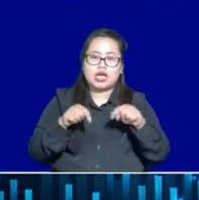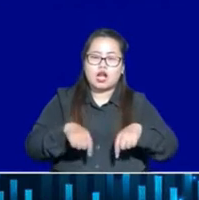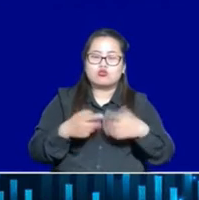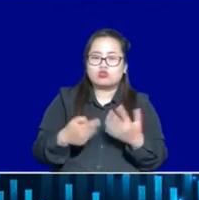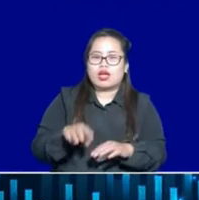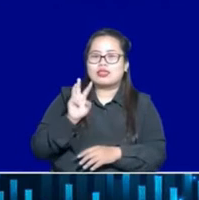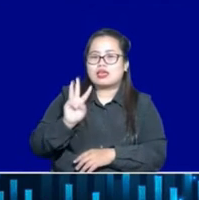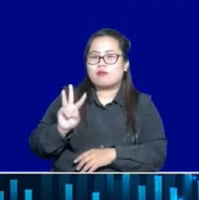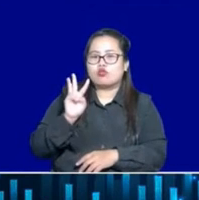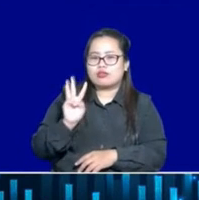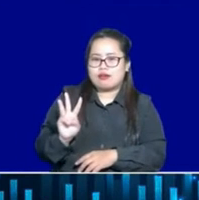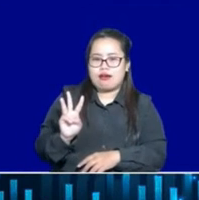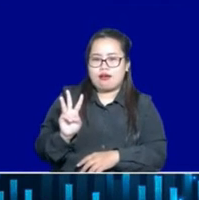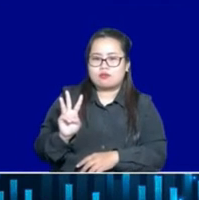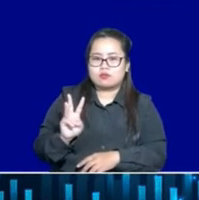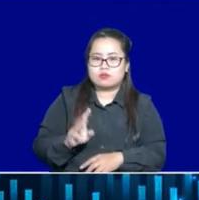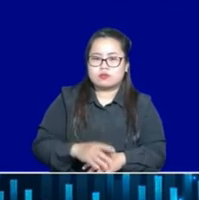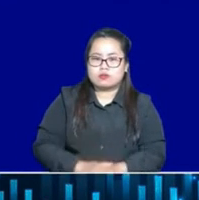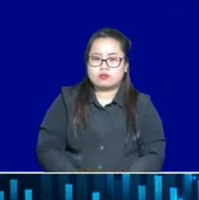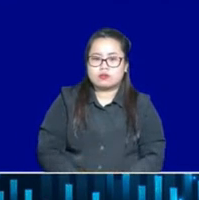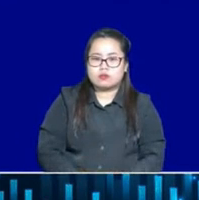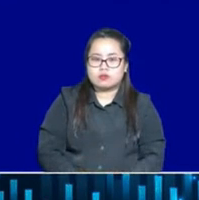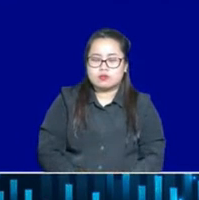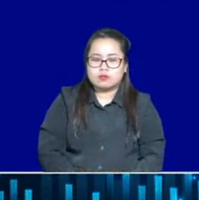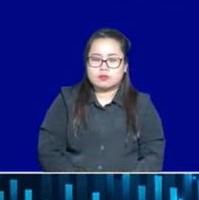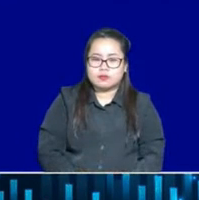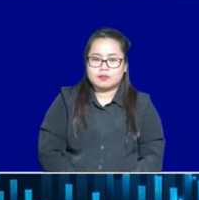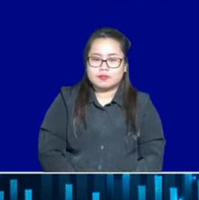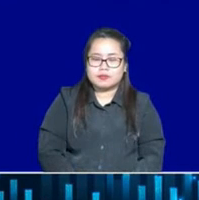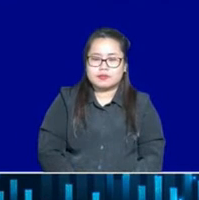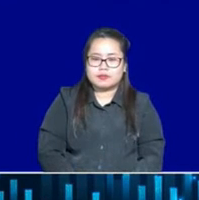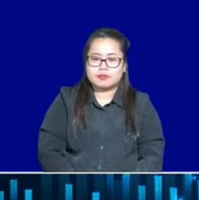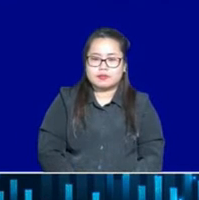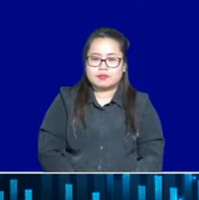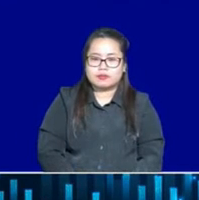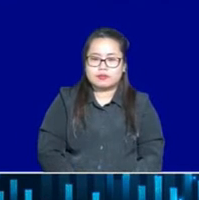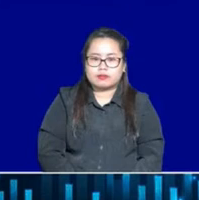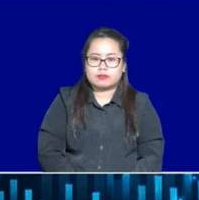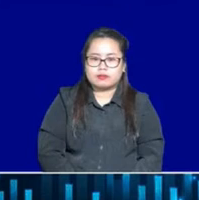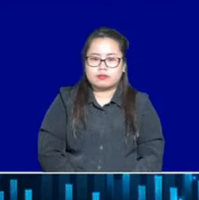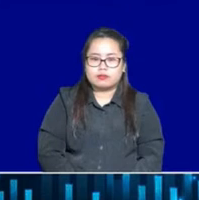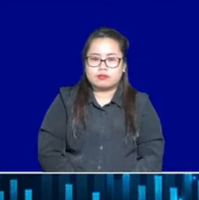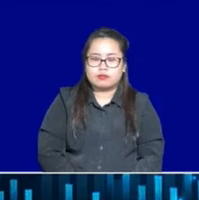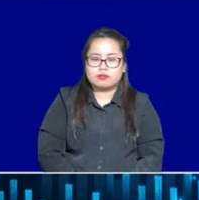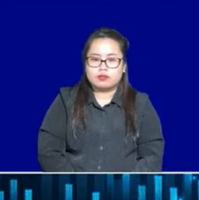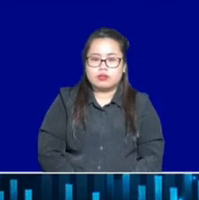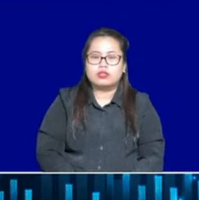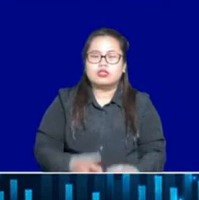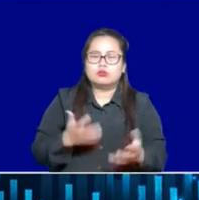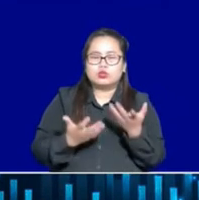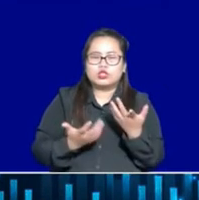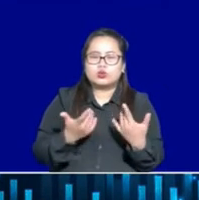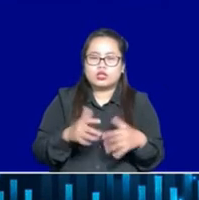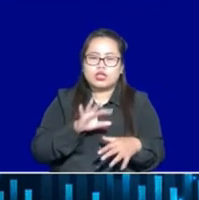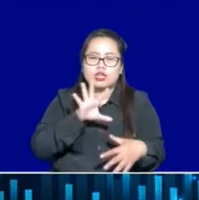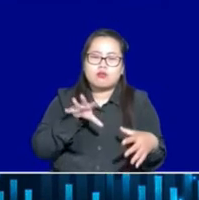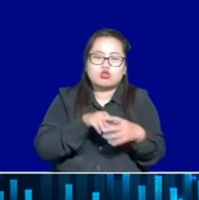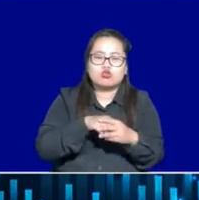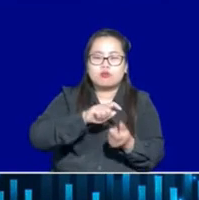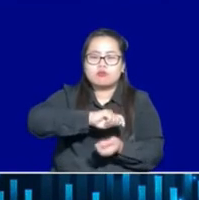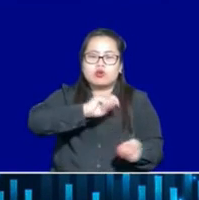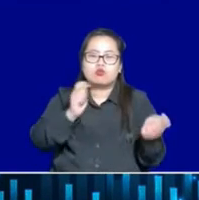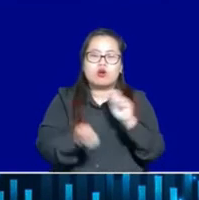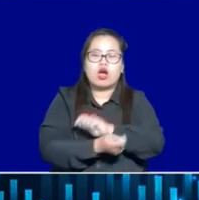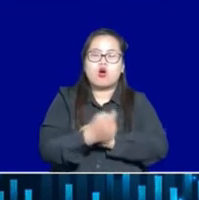kilo. Ya, itu mungkin termasuk sudah mulai berubah ketika saya mahasiswa.